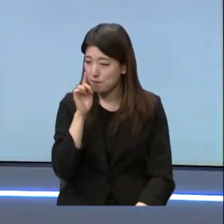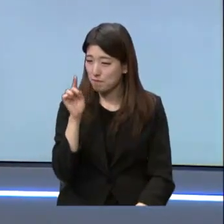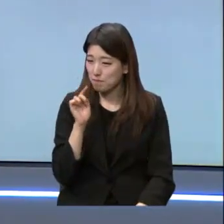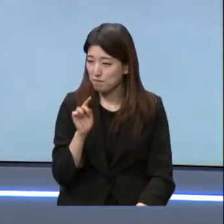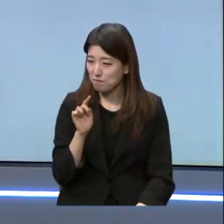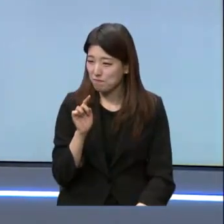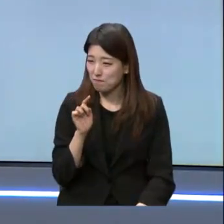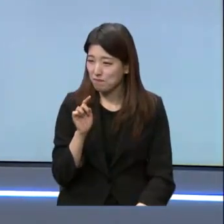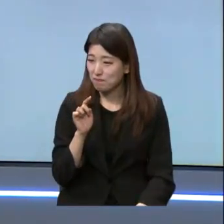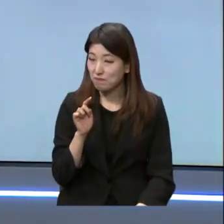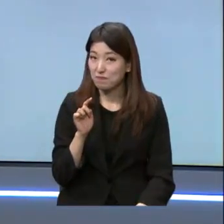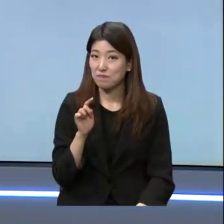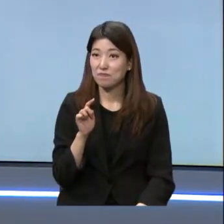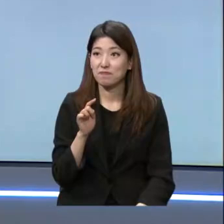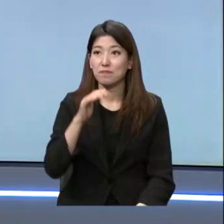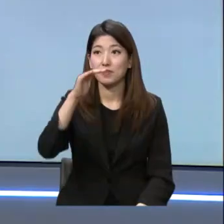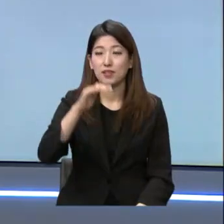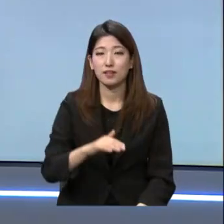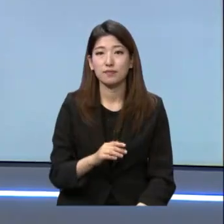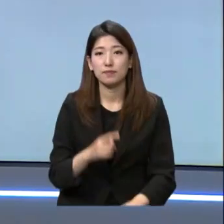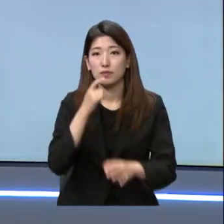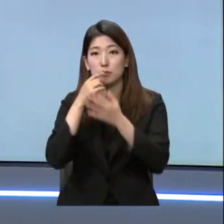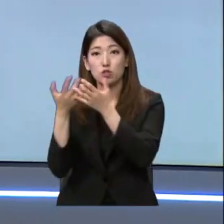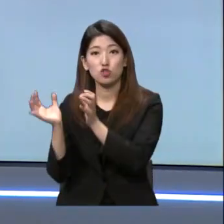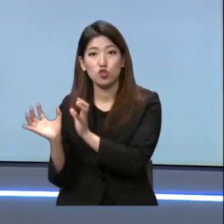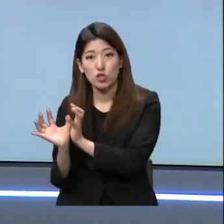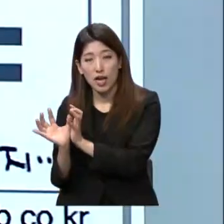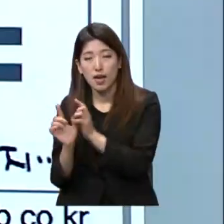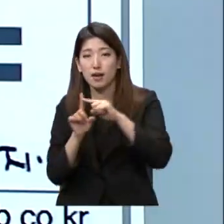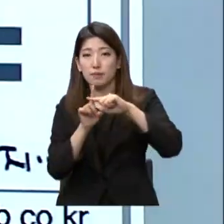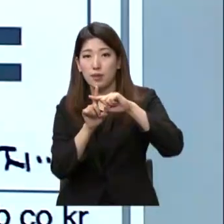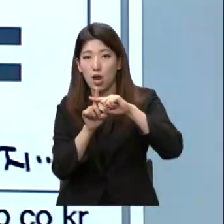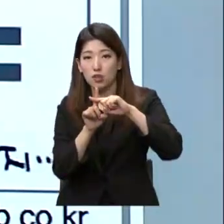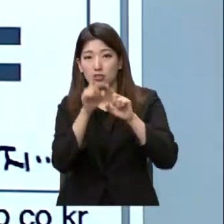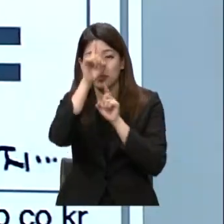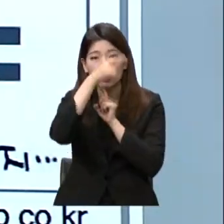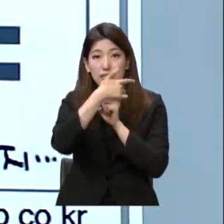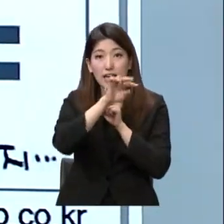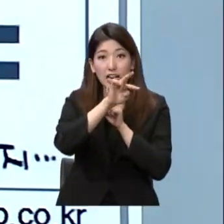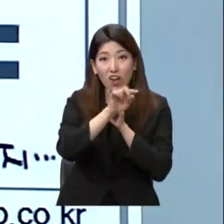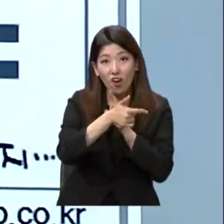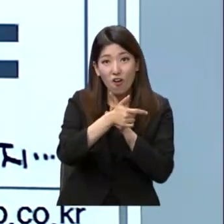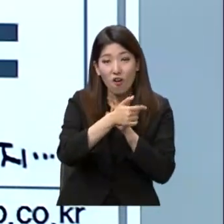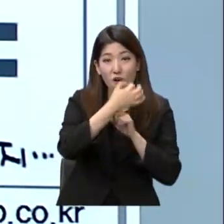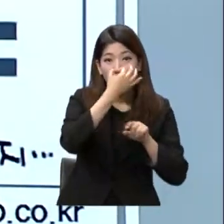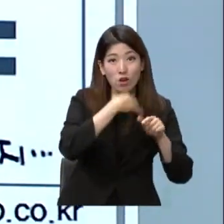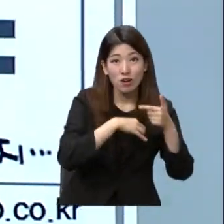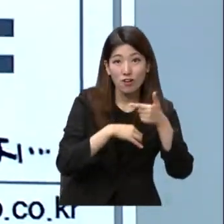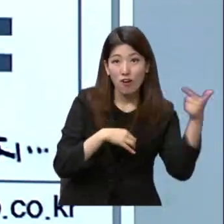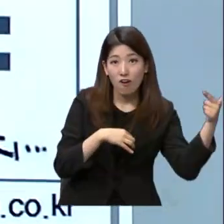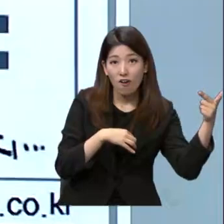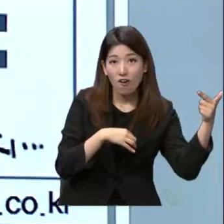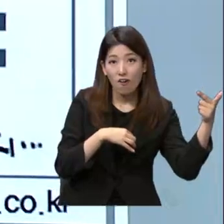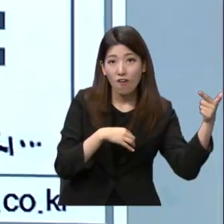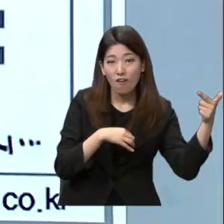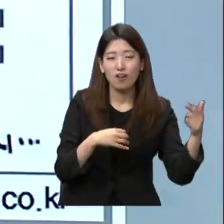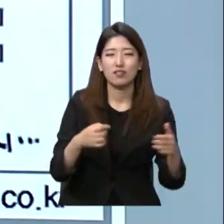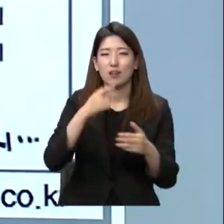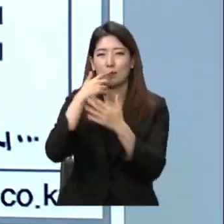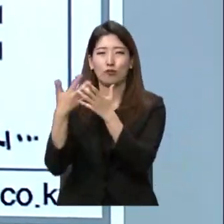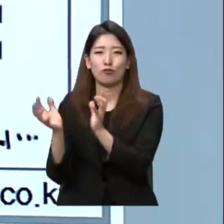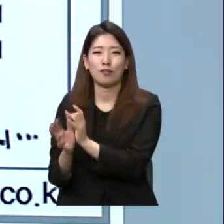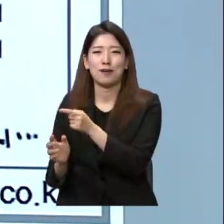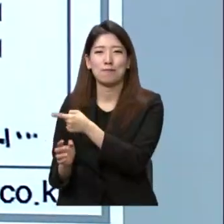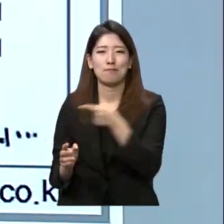보겠습니다 민주당과 이낙연 플러스가 될지 민주당과 이낙연 마이너스가